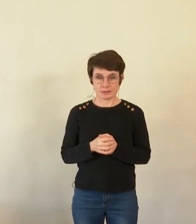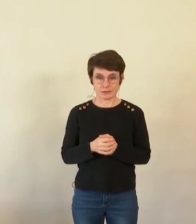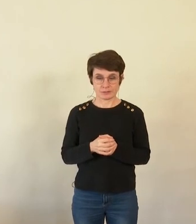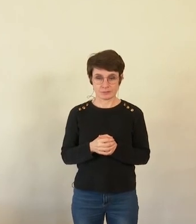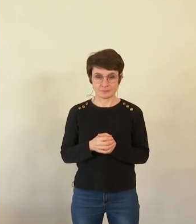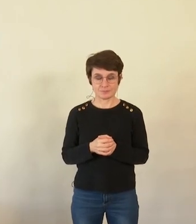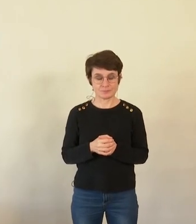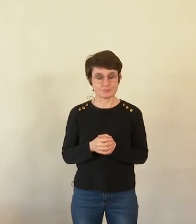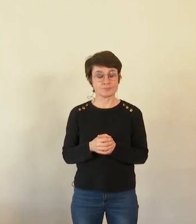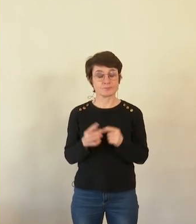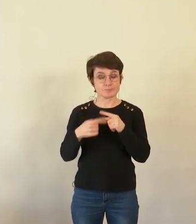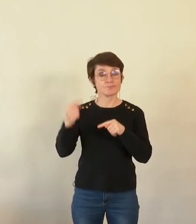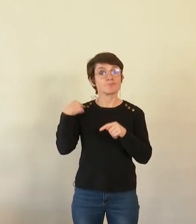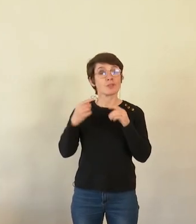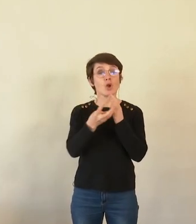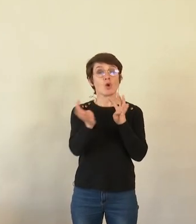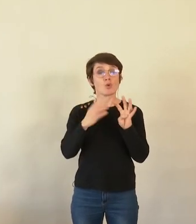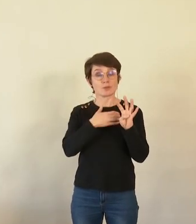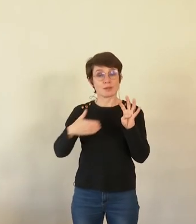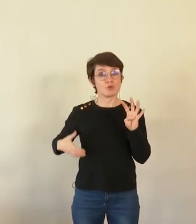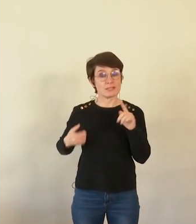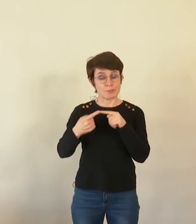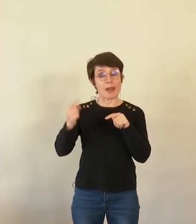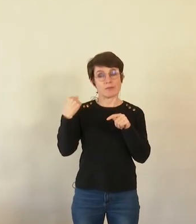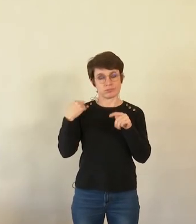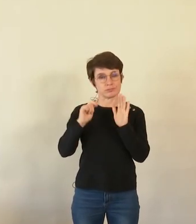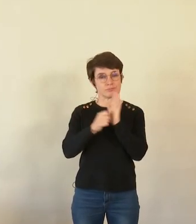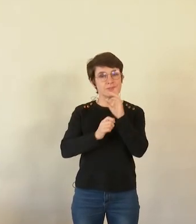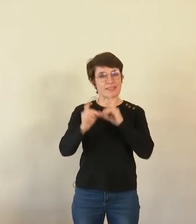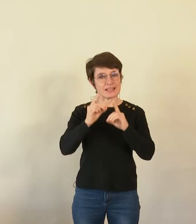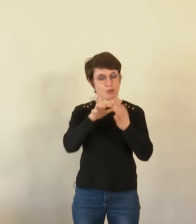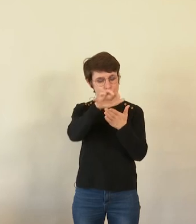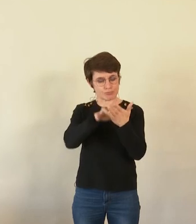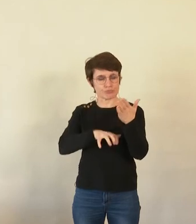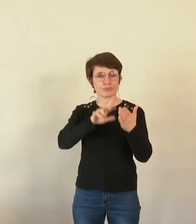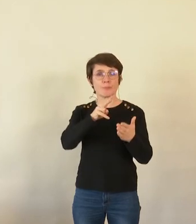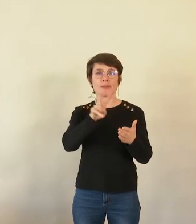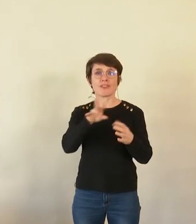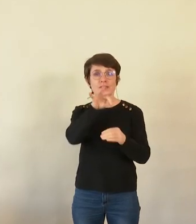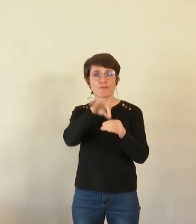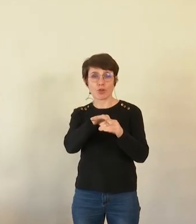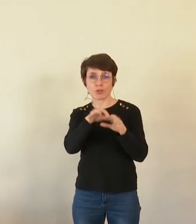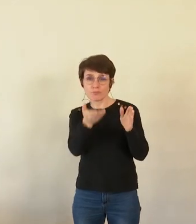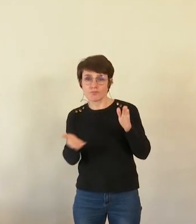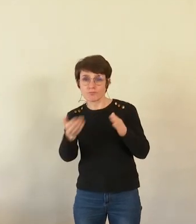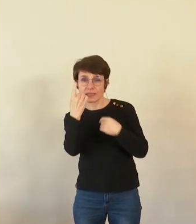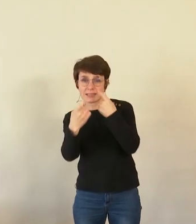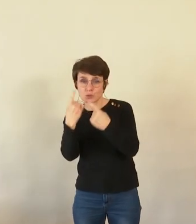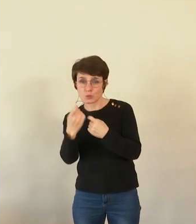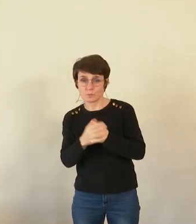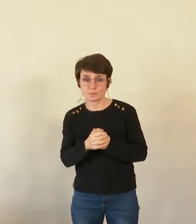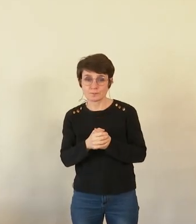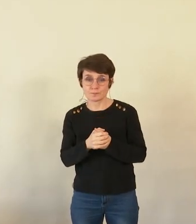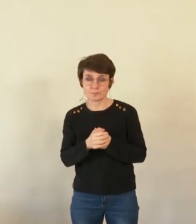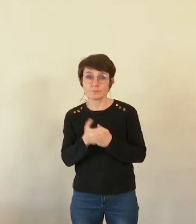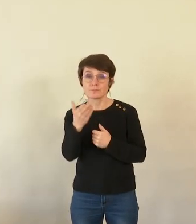procèsverbal du conseil municipal de décembre il y a-t-il des questions monsieur Carignon